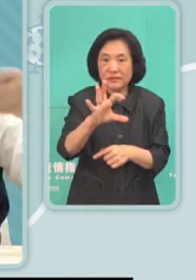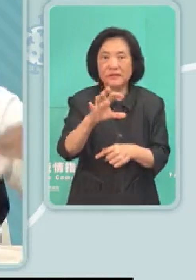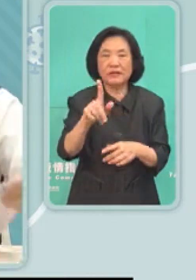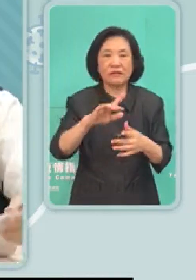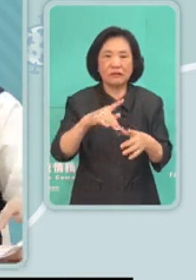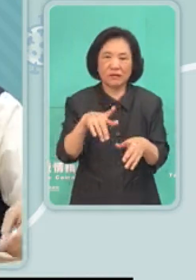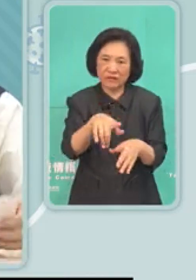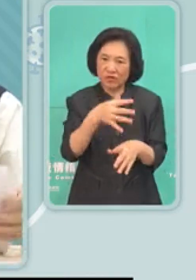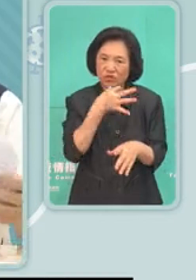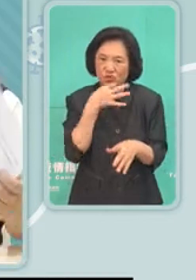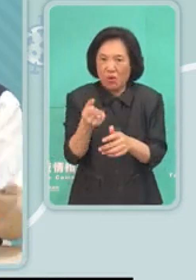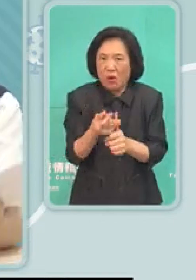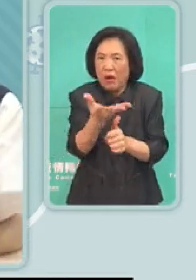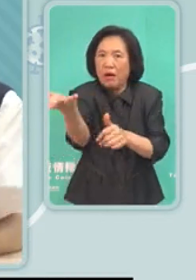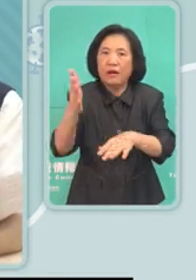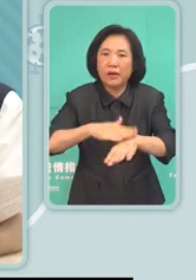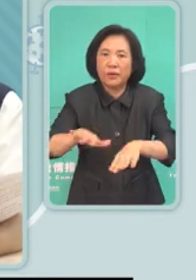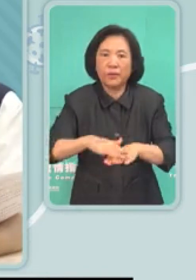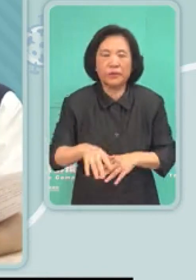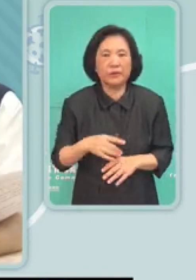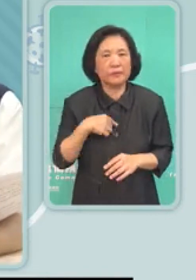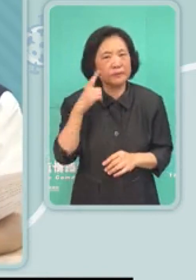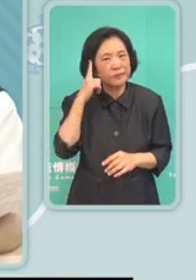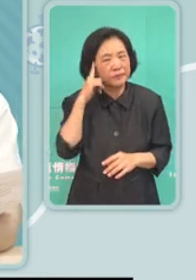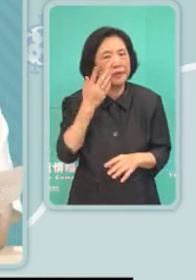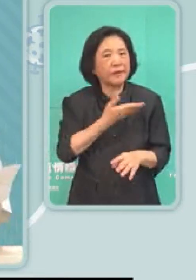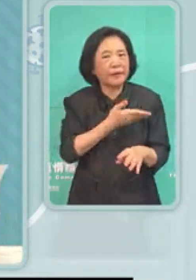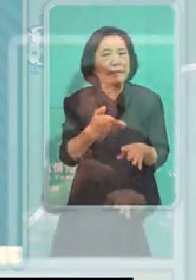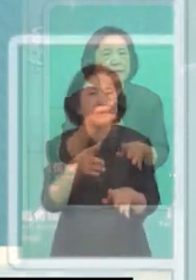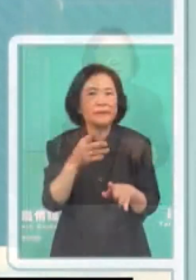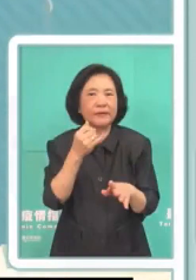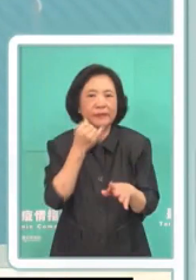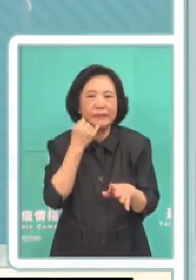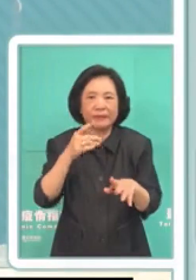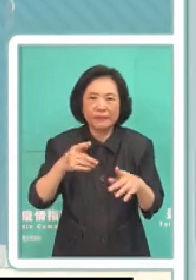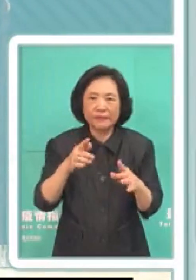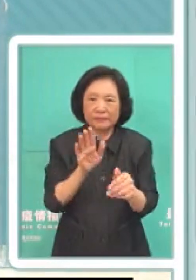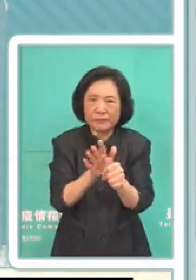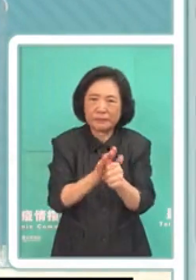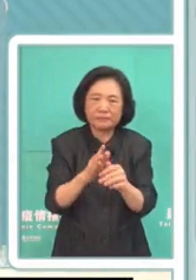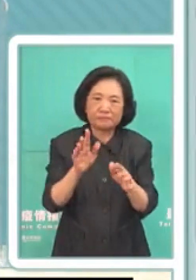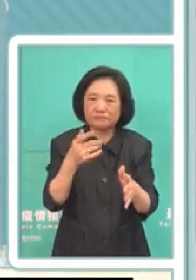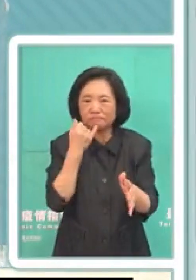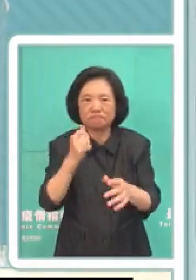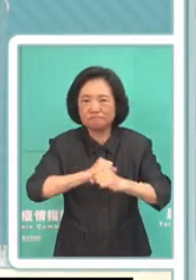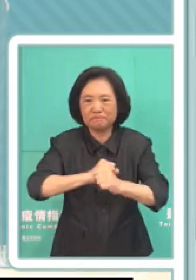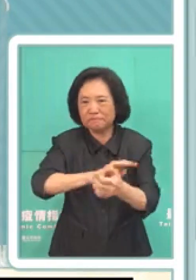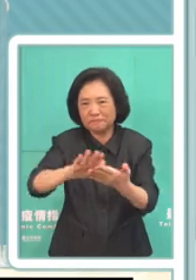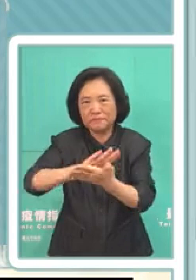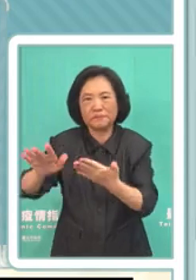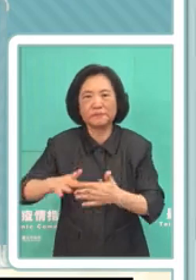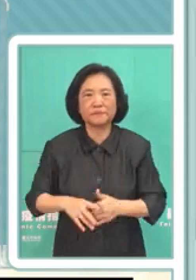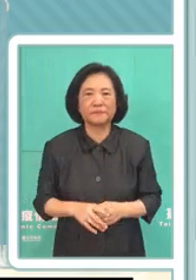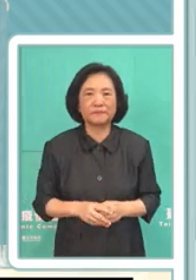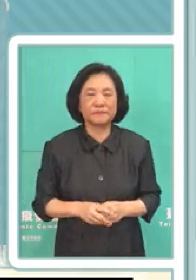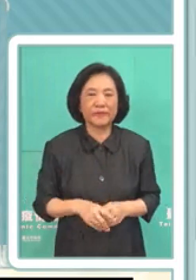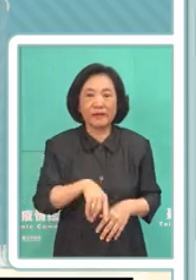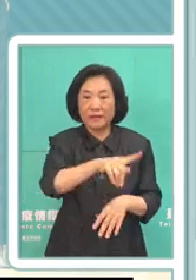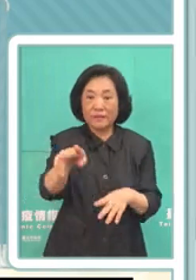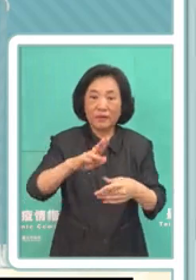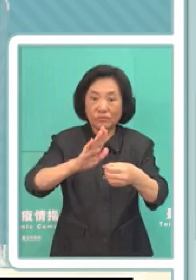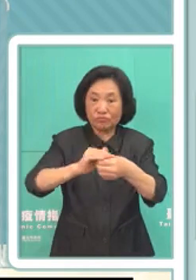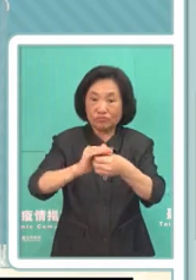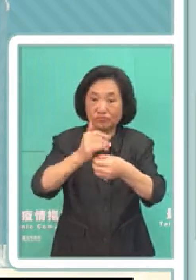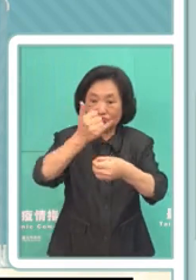的感染会给他一些再精进的，所以就拜托大家那个坐式马桶